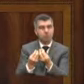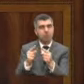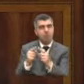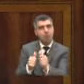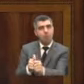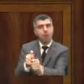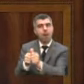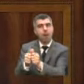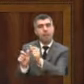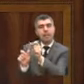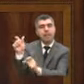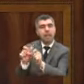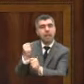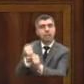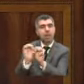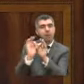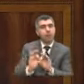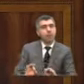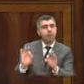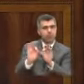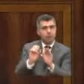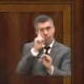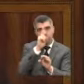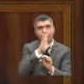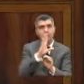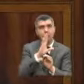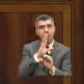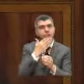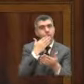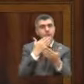تكميليه في هذا الشهر رمضان ان شاء الله. شكرا.